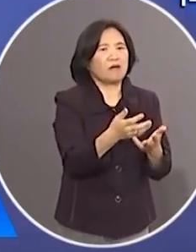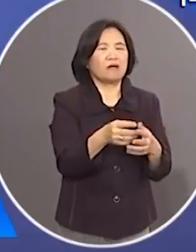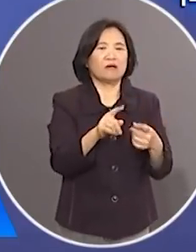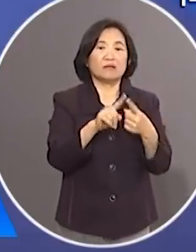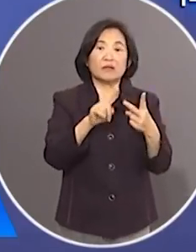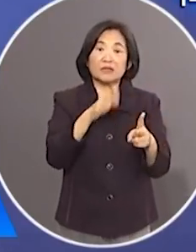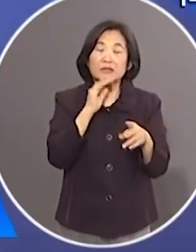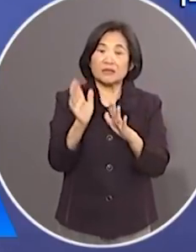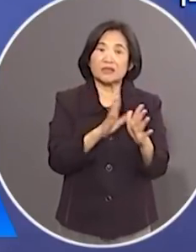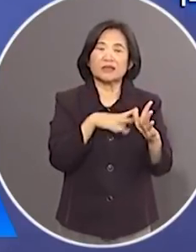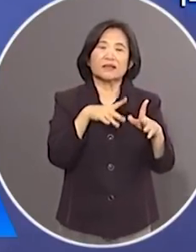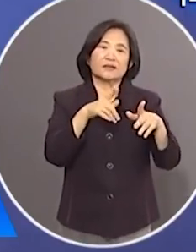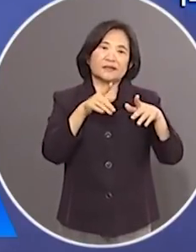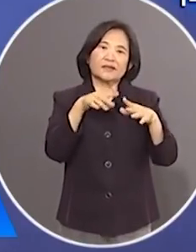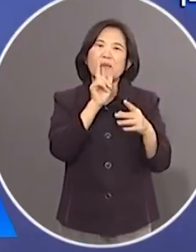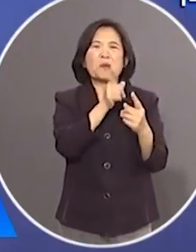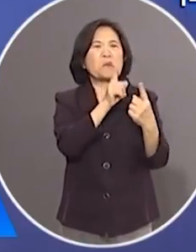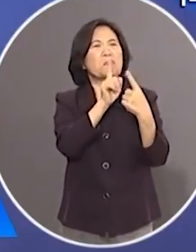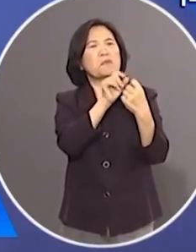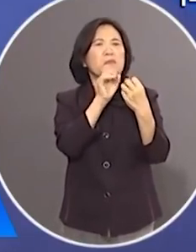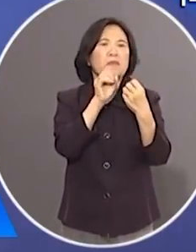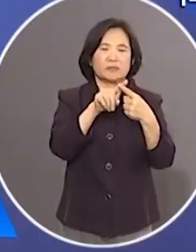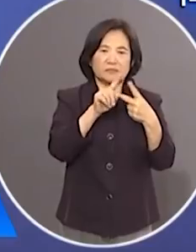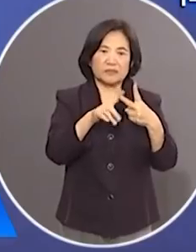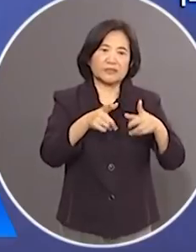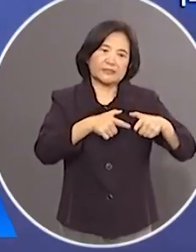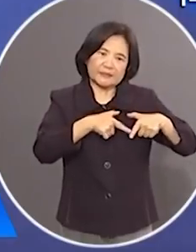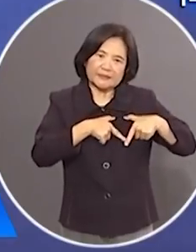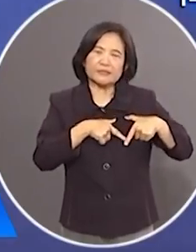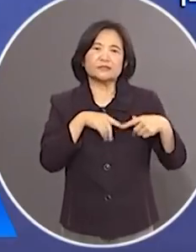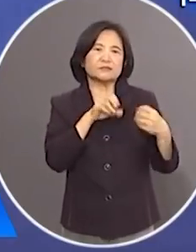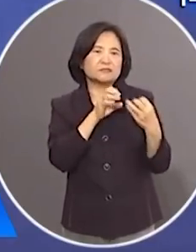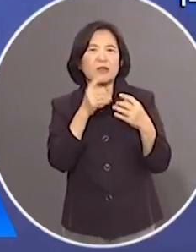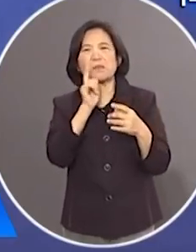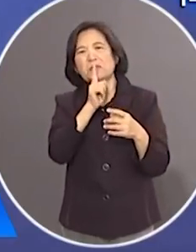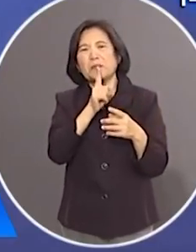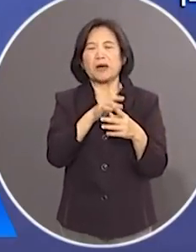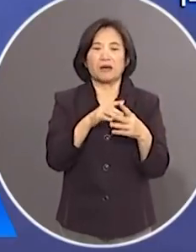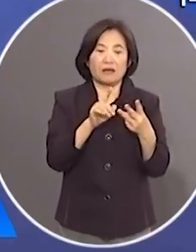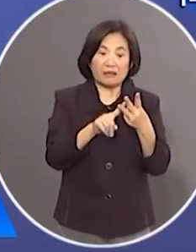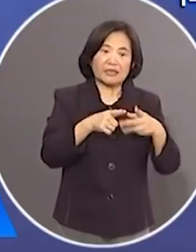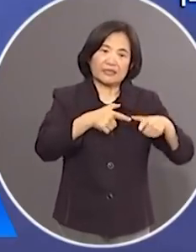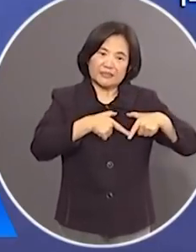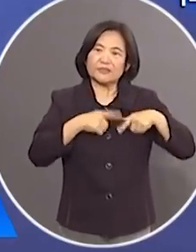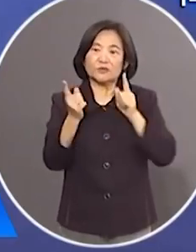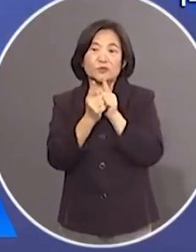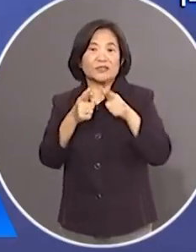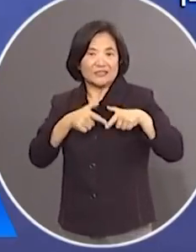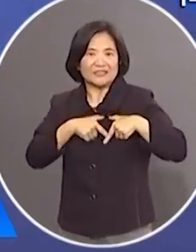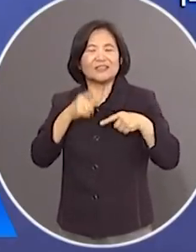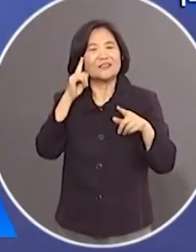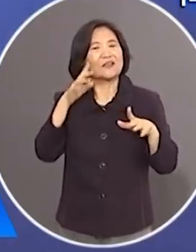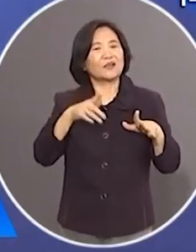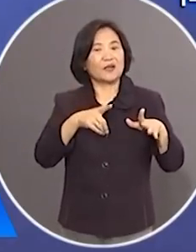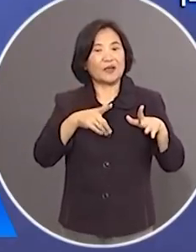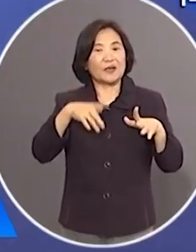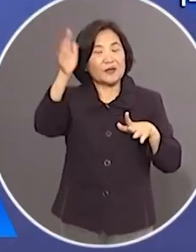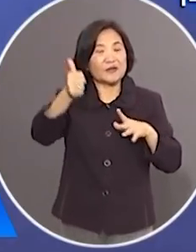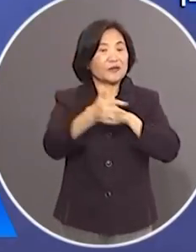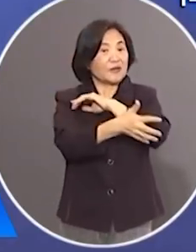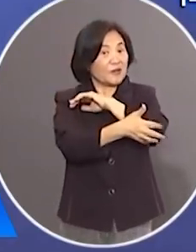嘴，一个是嘴对心，一个是心对心。如果一个企业家跟劳工之间是心对